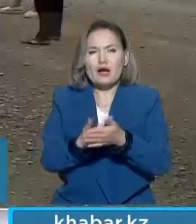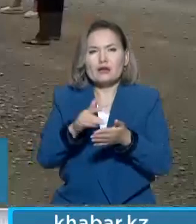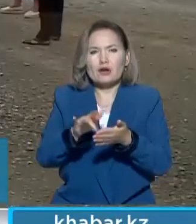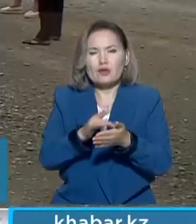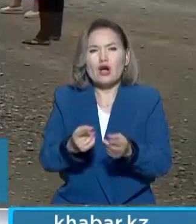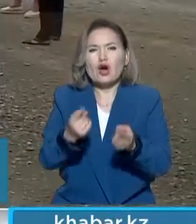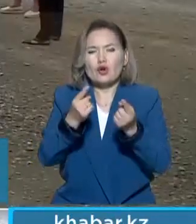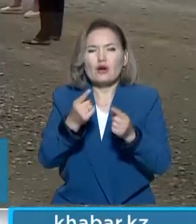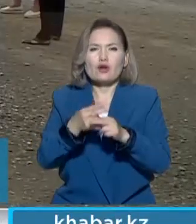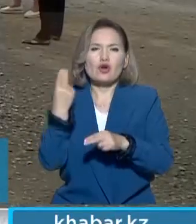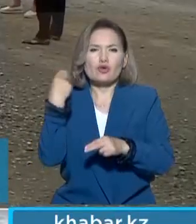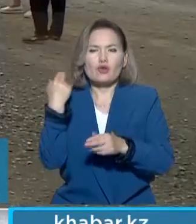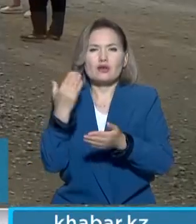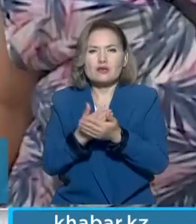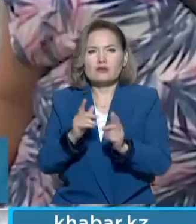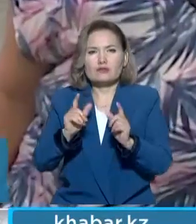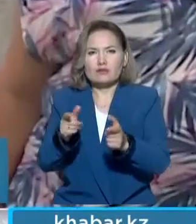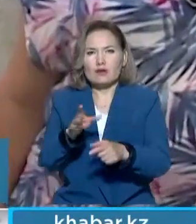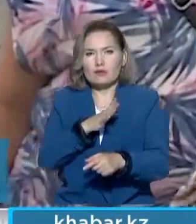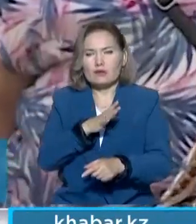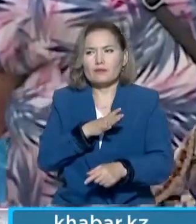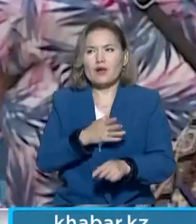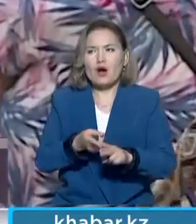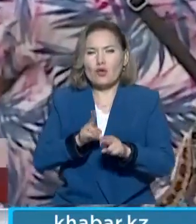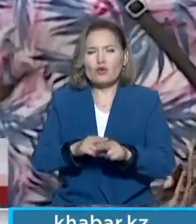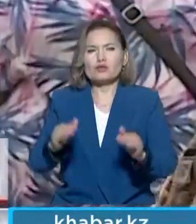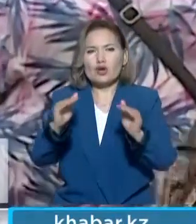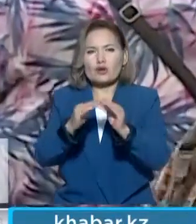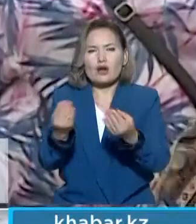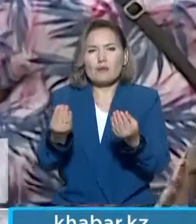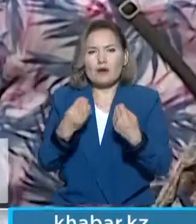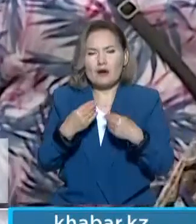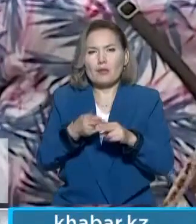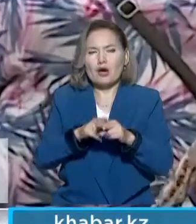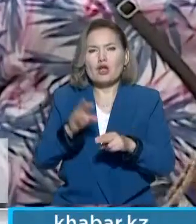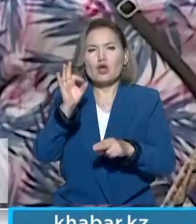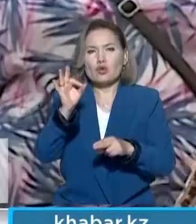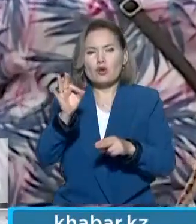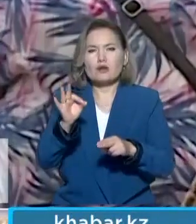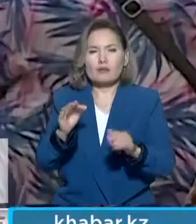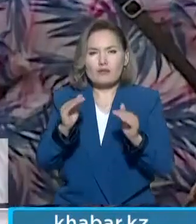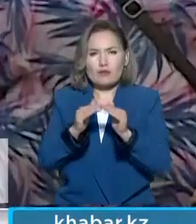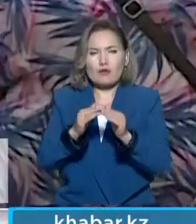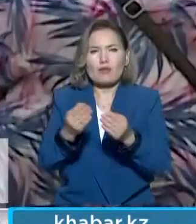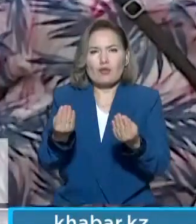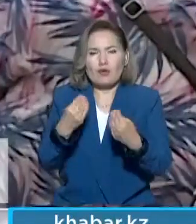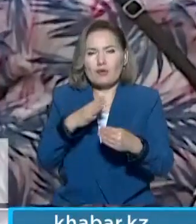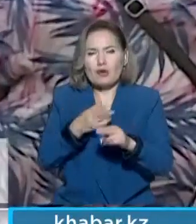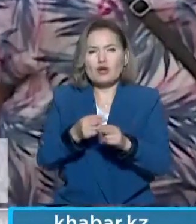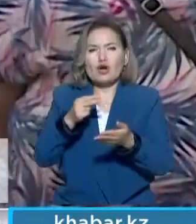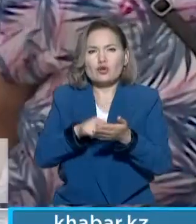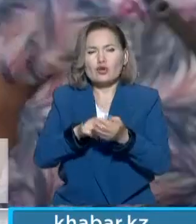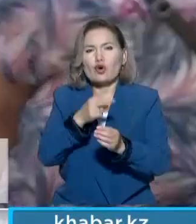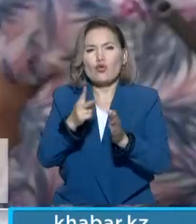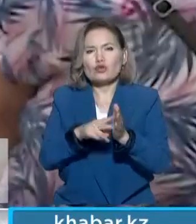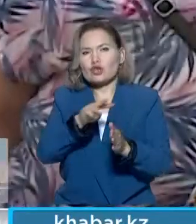қомақты қаражат төлеу керек деген қағаз келген. Бізге осы үйді бергенде балансовая стоимость 0 деп берілген. Енді балансовая стоимость маған